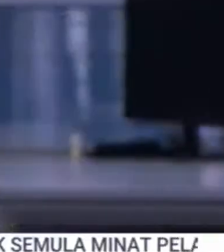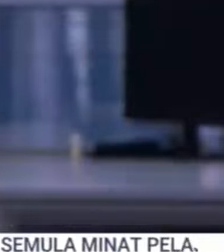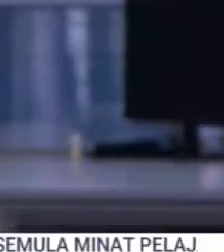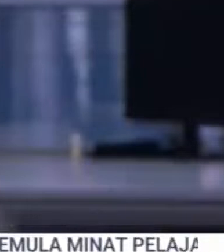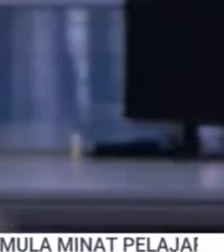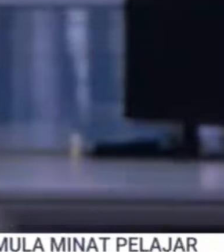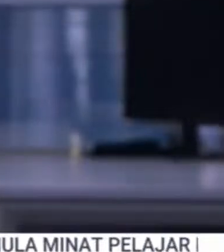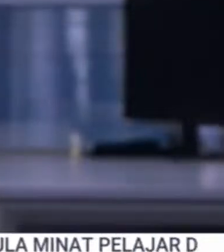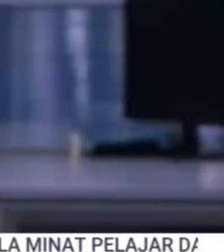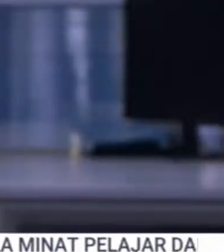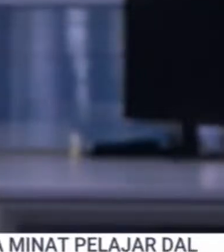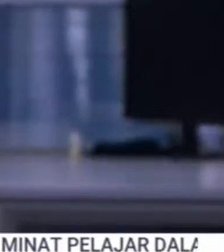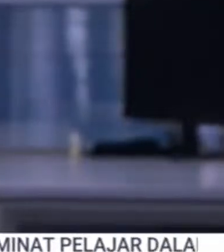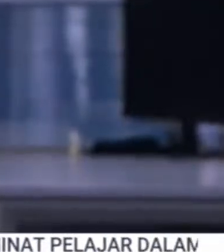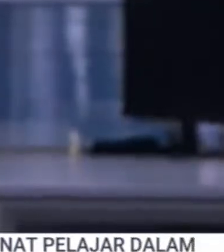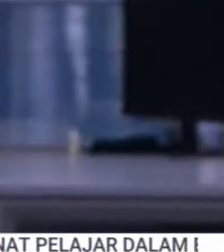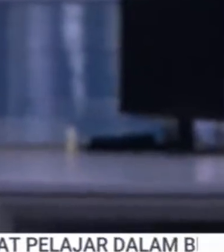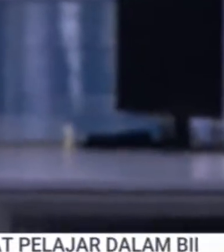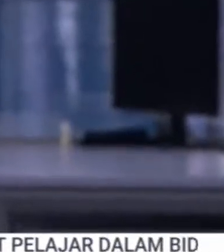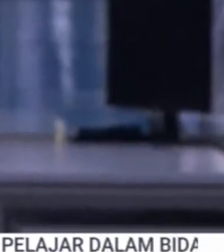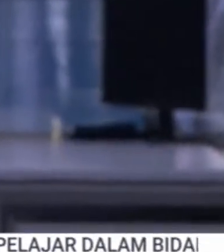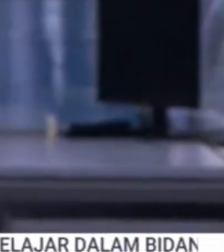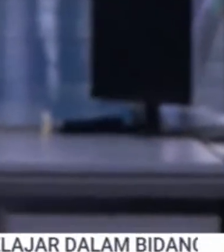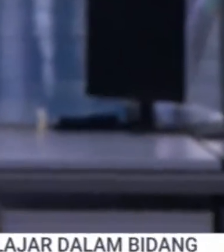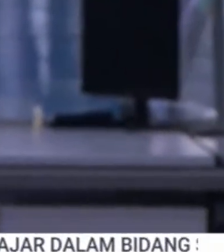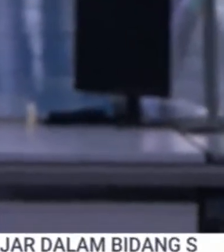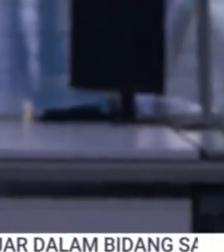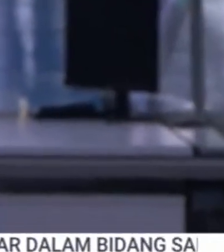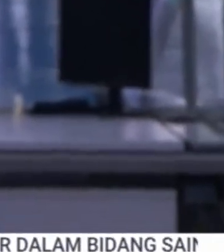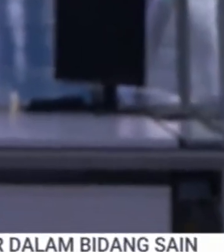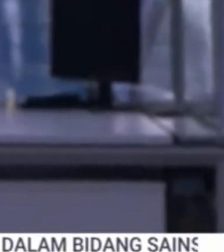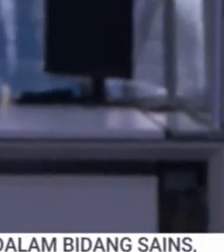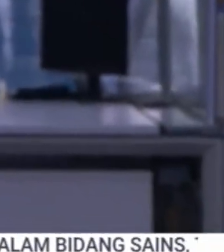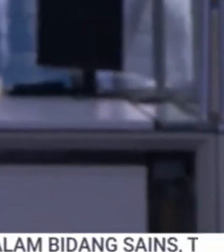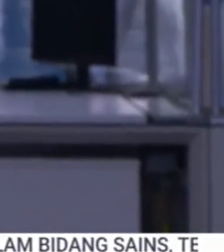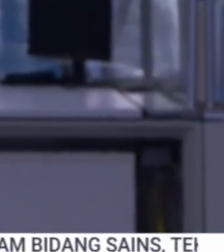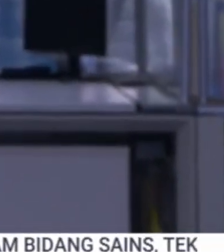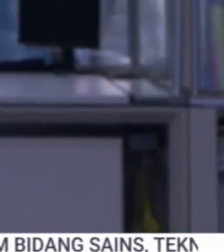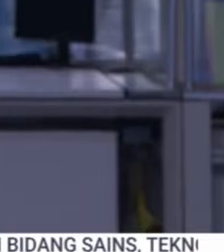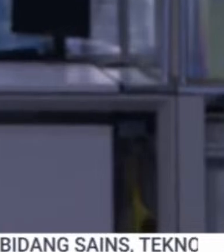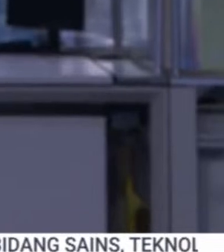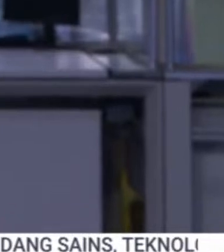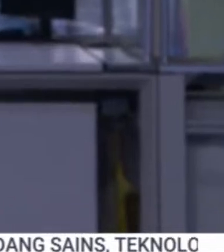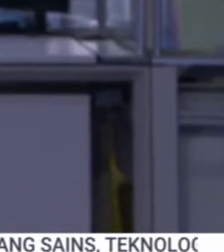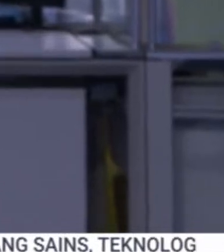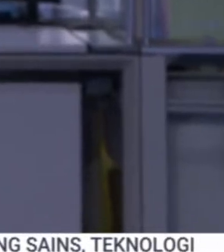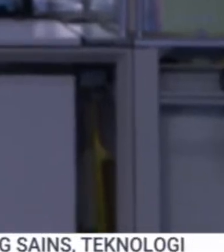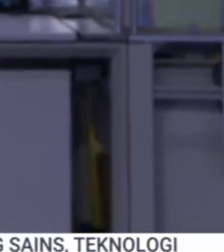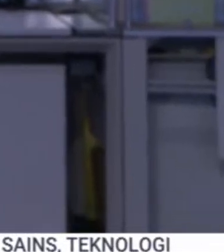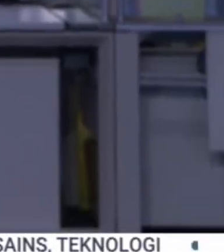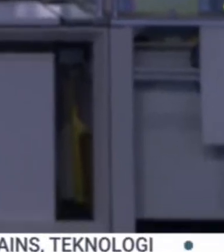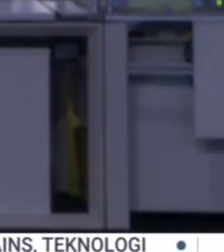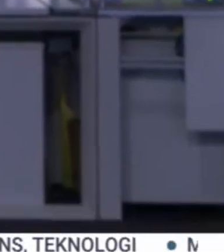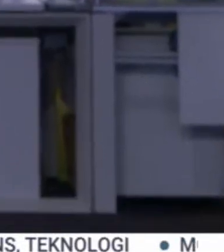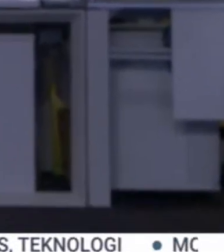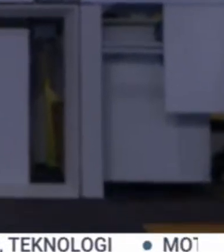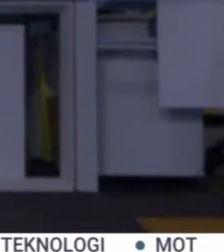Saudara, paparan itu mengakhiri Kanta 744 menyusul selepas ini berita perdana bersama Faris Izzat Sharudin